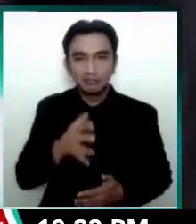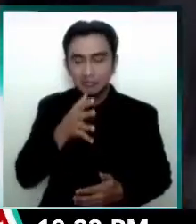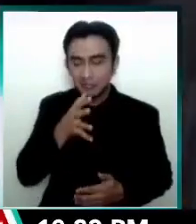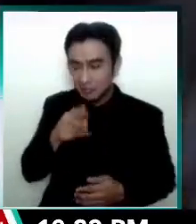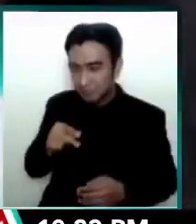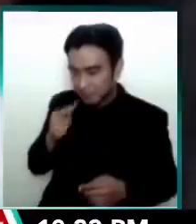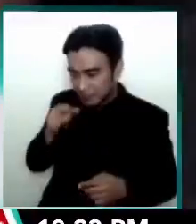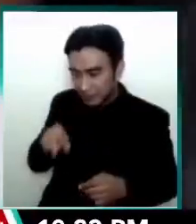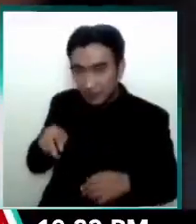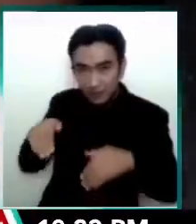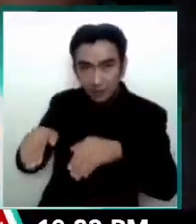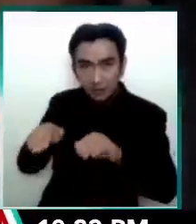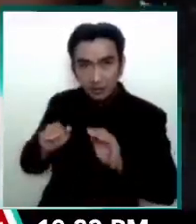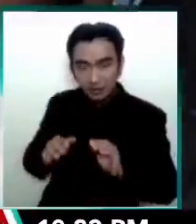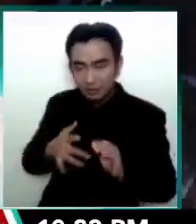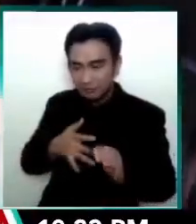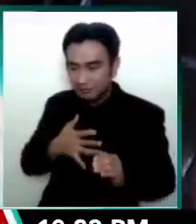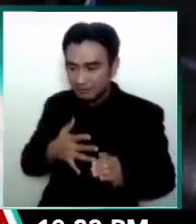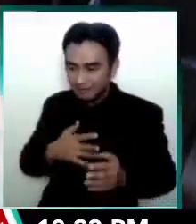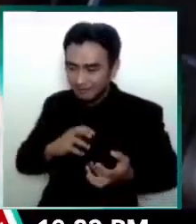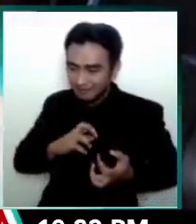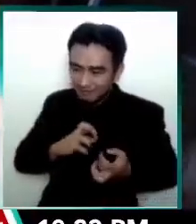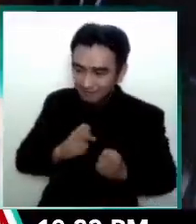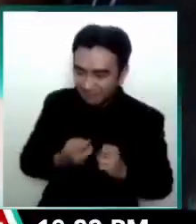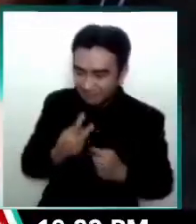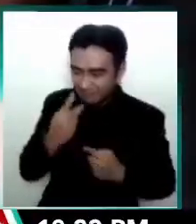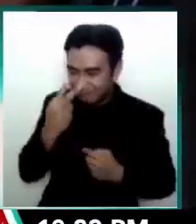Bata ng parang Jimboy na maano yung...